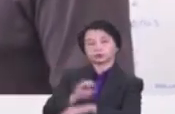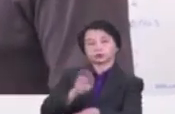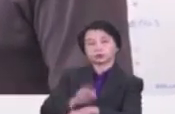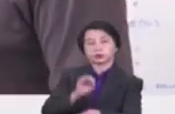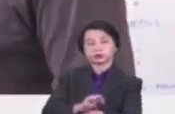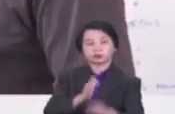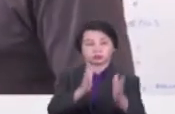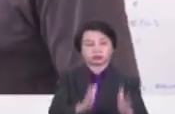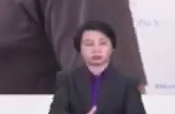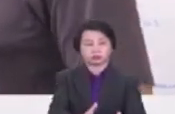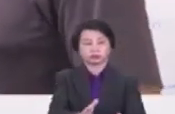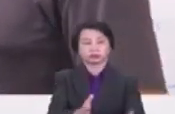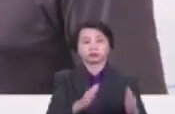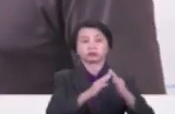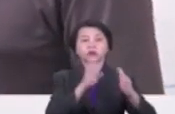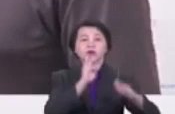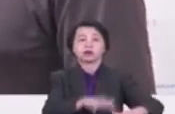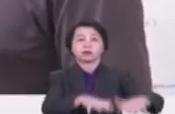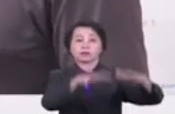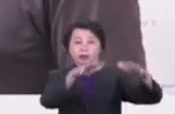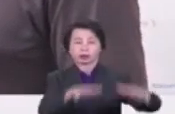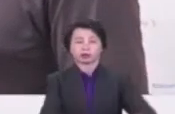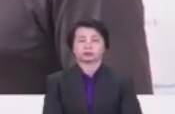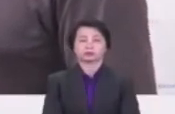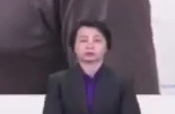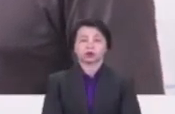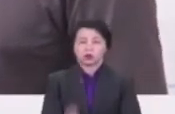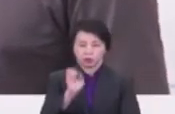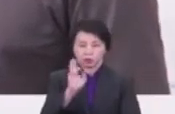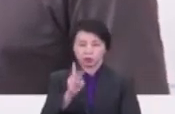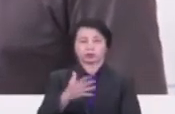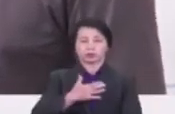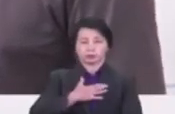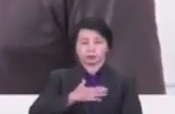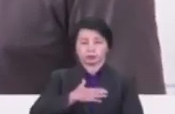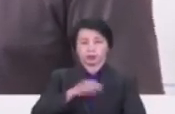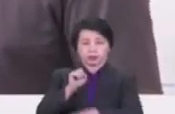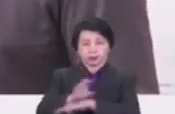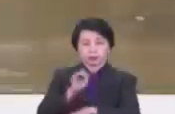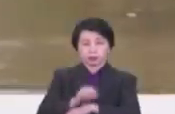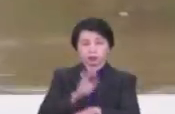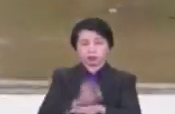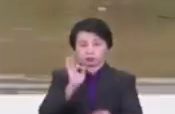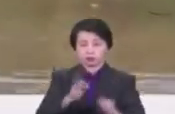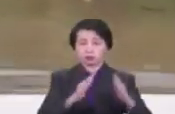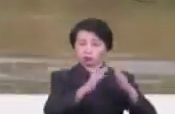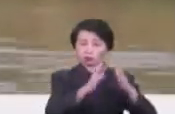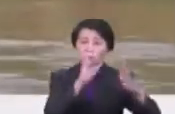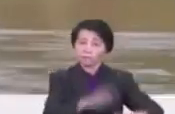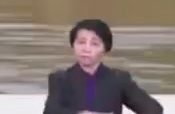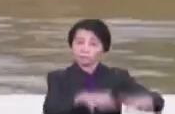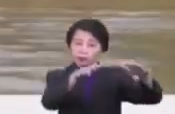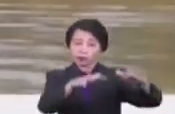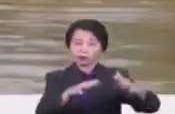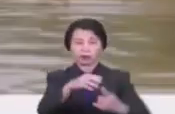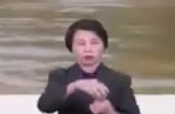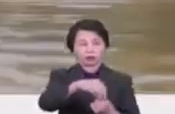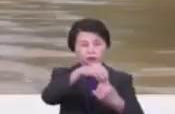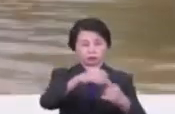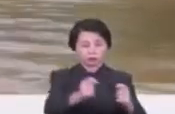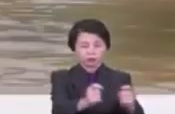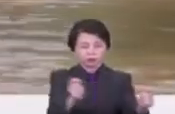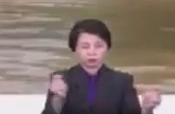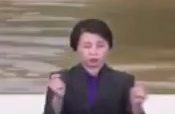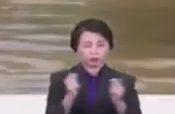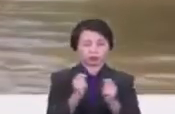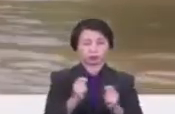dengan banjir ni. Okey, nasihat saya kepada semua penduduk yang terlibat dengan bencana banjir ni, terutama yang berada di